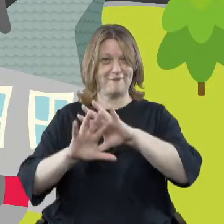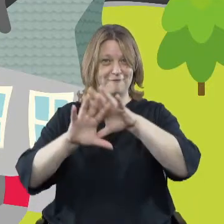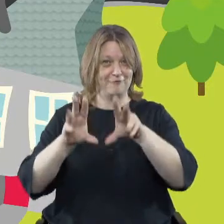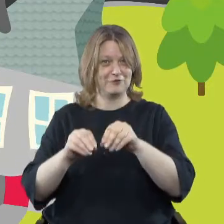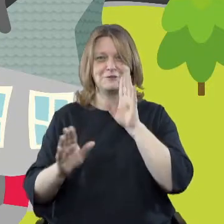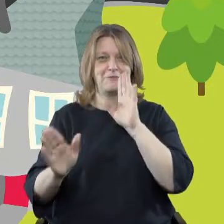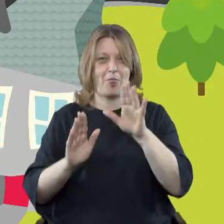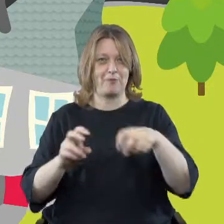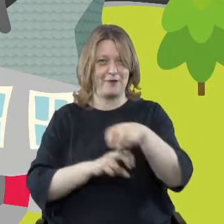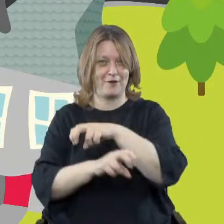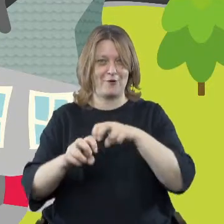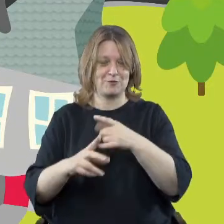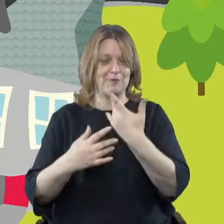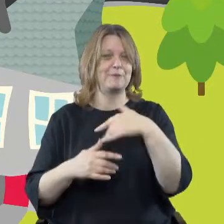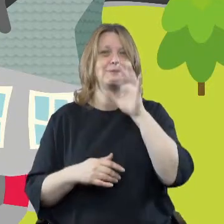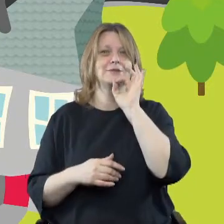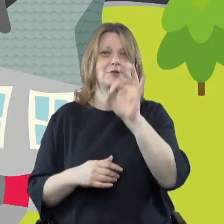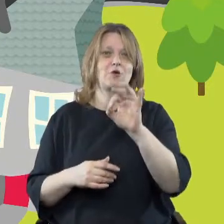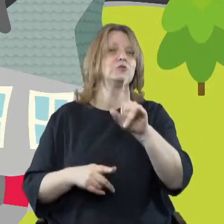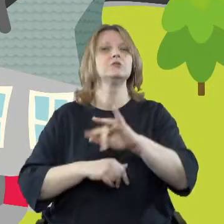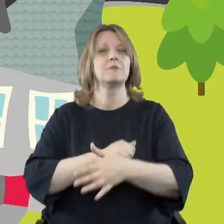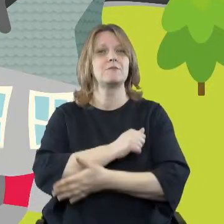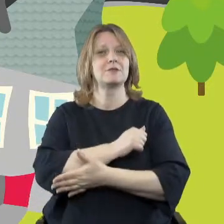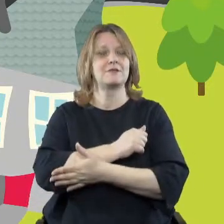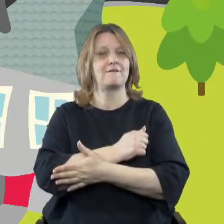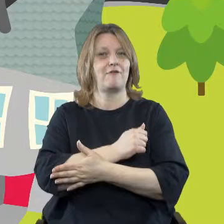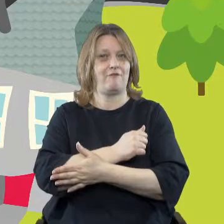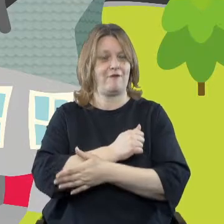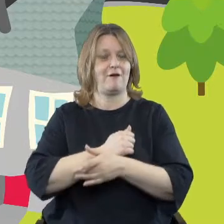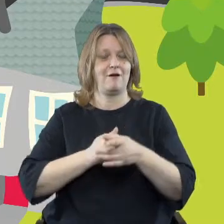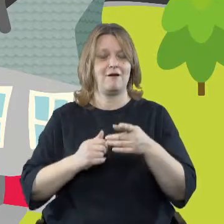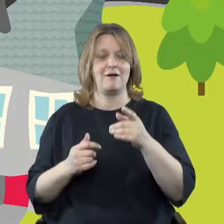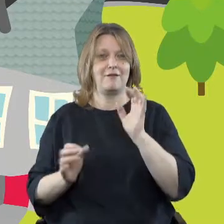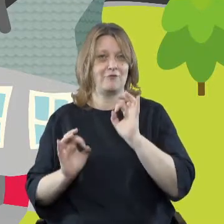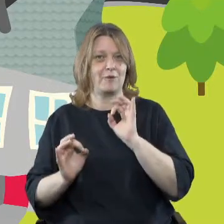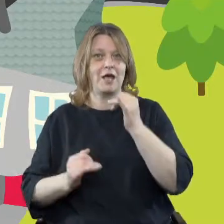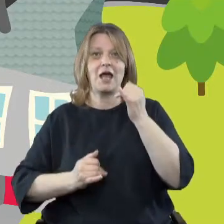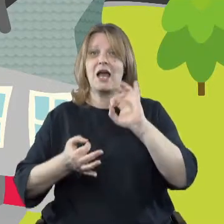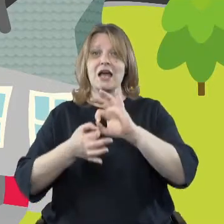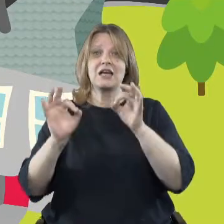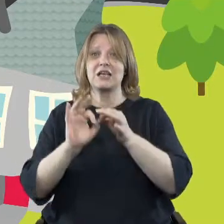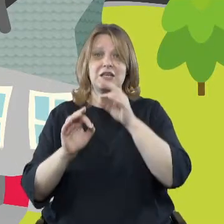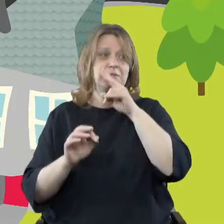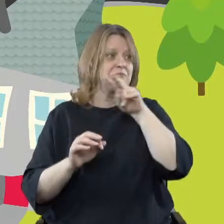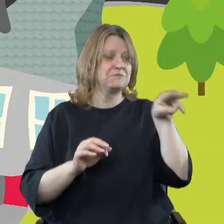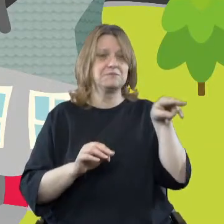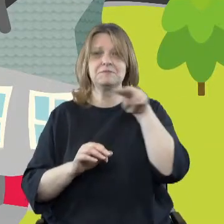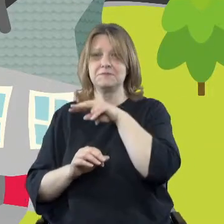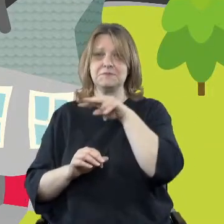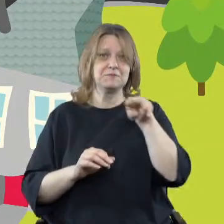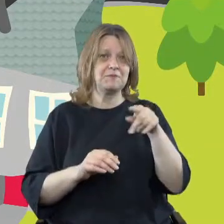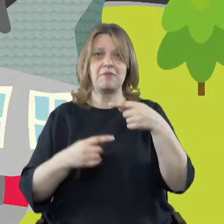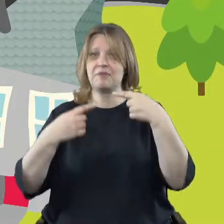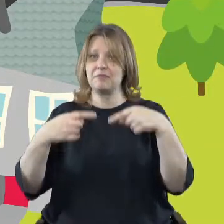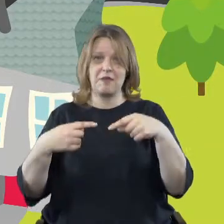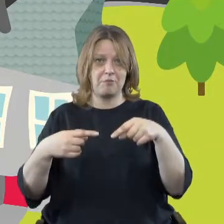To bardzo dobrze. Pamiętajcie, to są podstawowe zasady, bo jeżeli byście się nie byście nie spojrzały w lewo, w